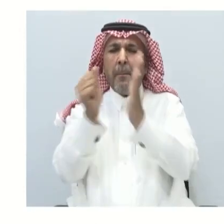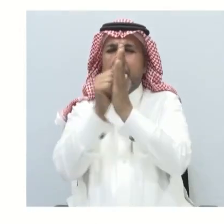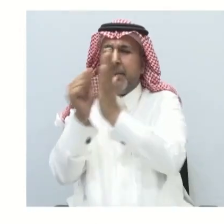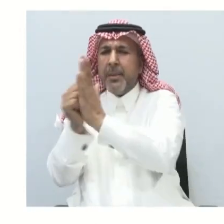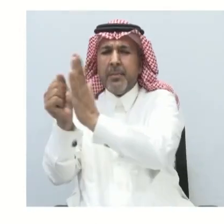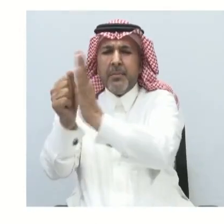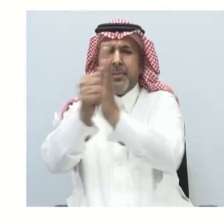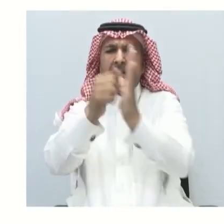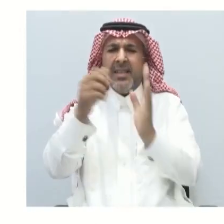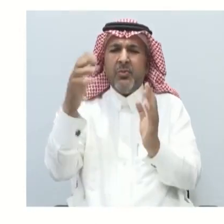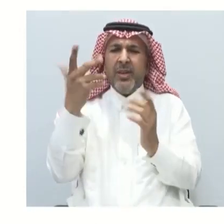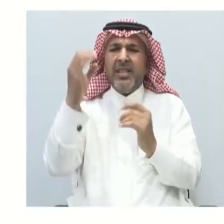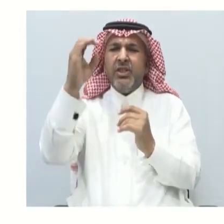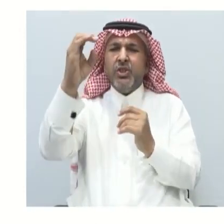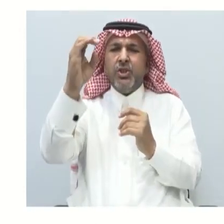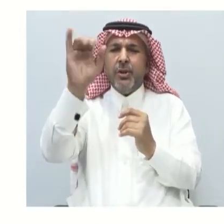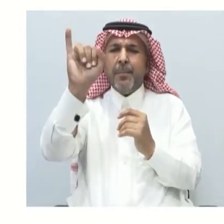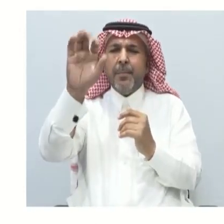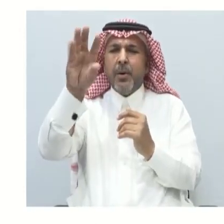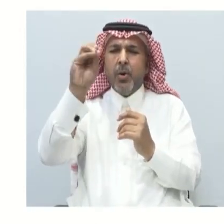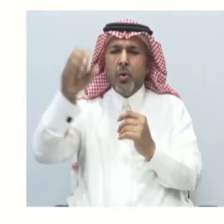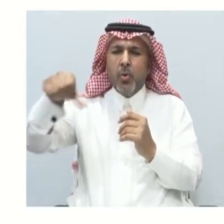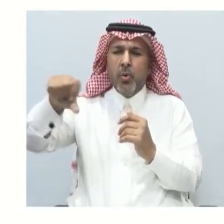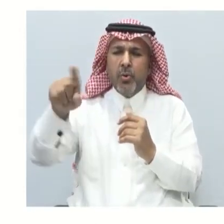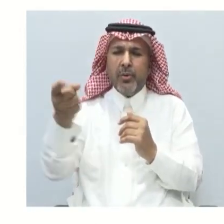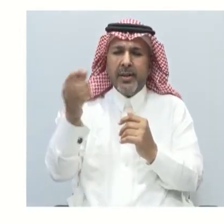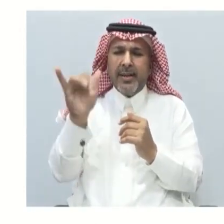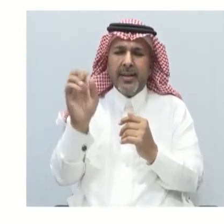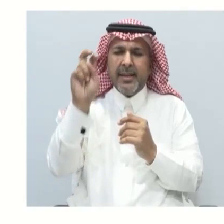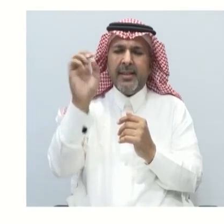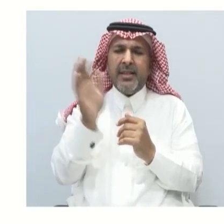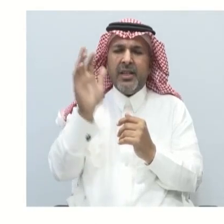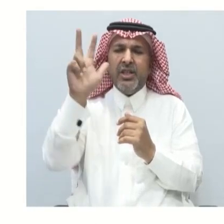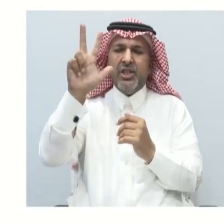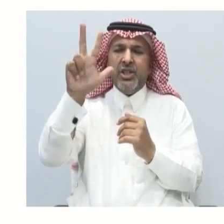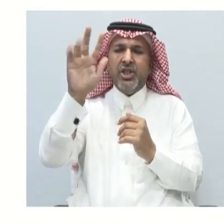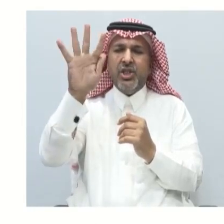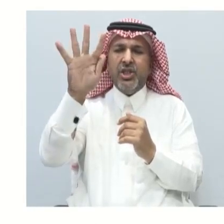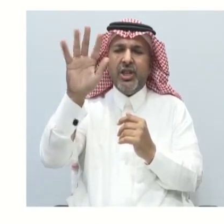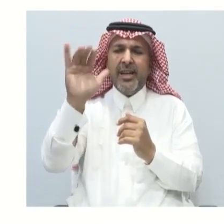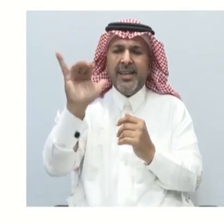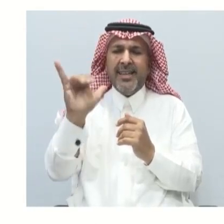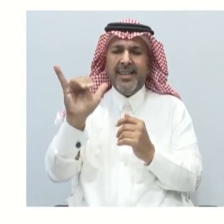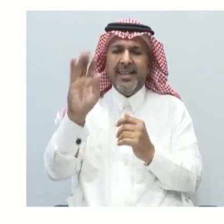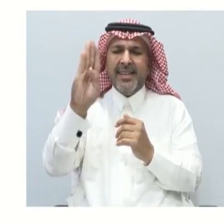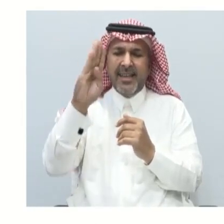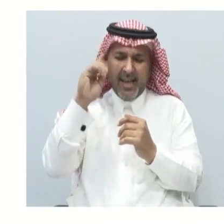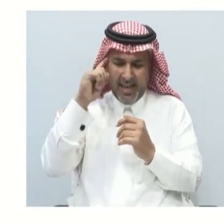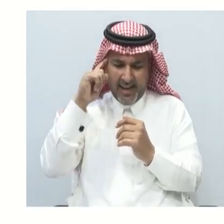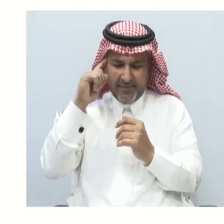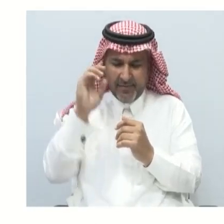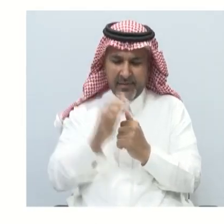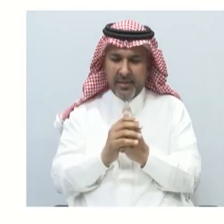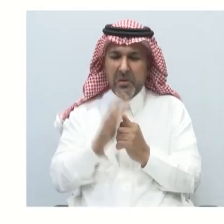فيه مجال ل ما في مجال للفواصل يعني ما اقدر اقول انا عندي والله مليونين و2 و1